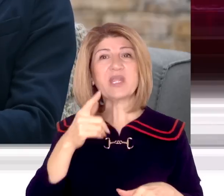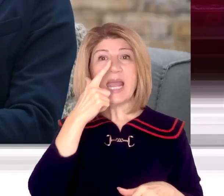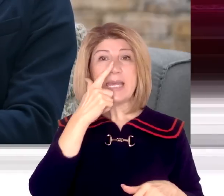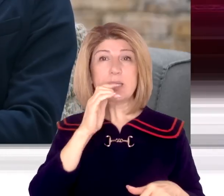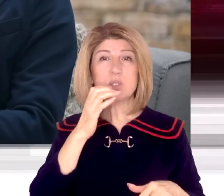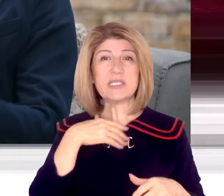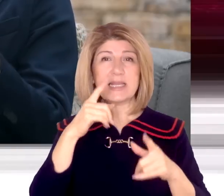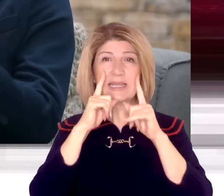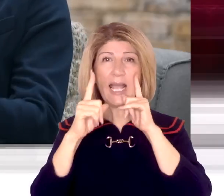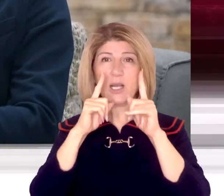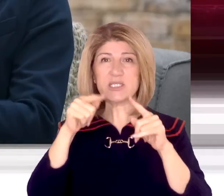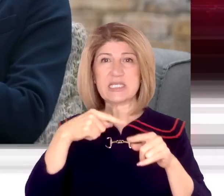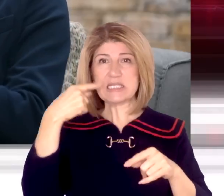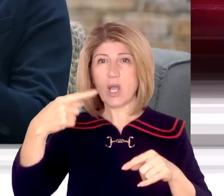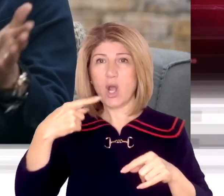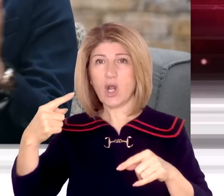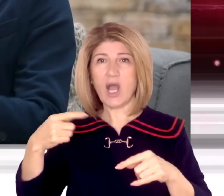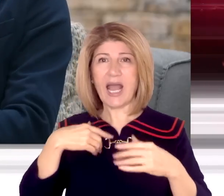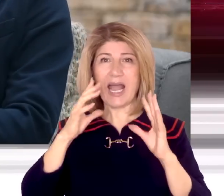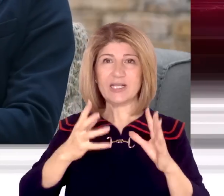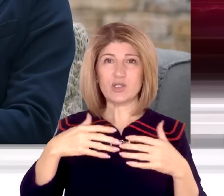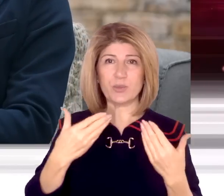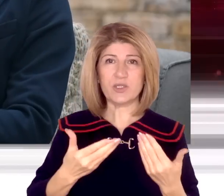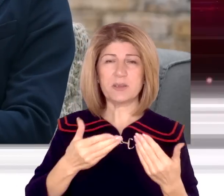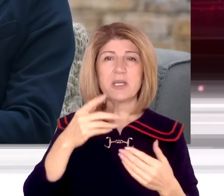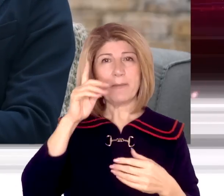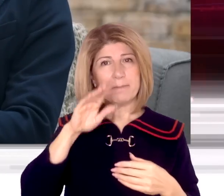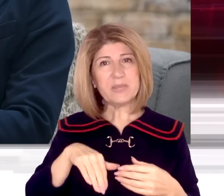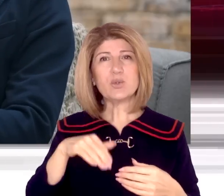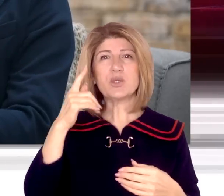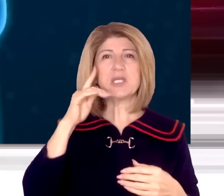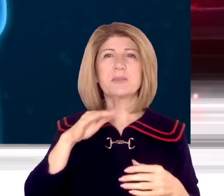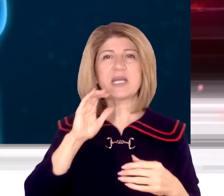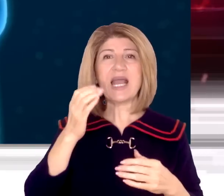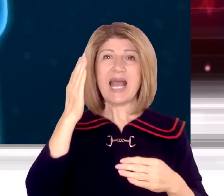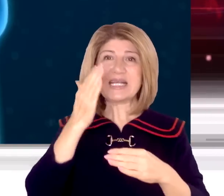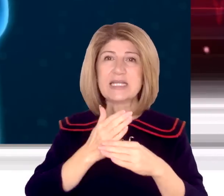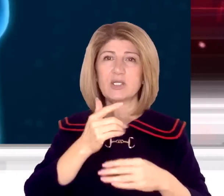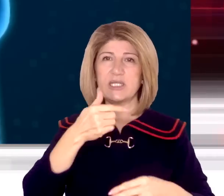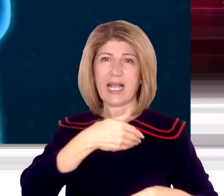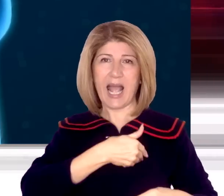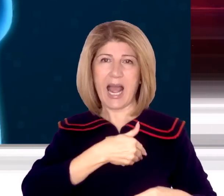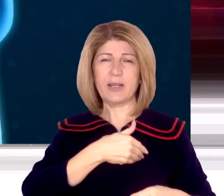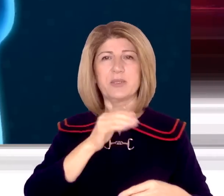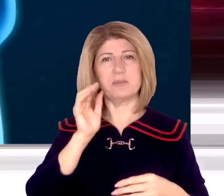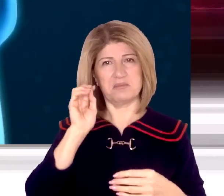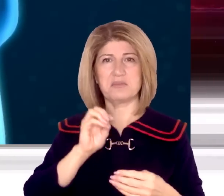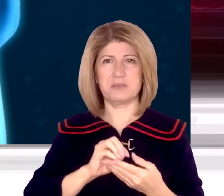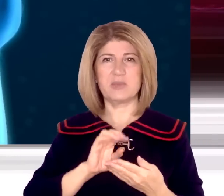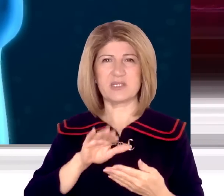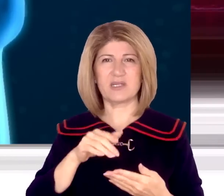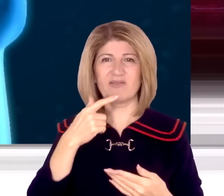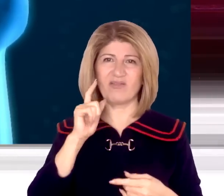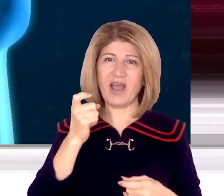ببینید نیکوتین توی تحقیقاتی که توی این سالها داشتیم خب میدونیم که یه سری اثراتی رو روی قلب و عروق